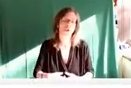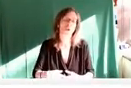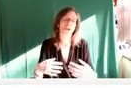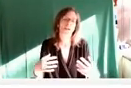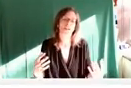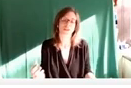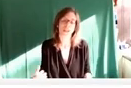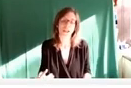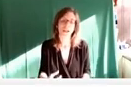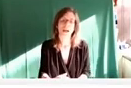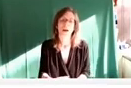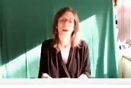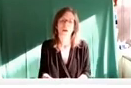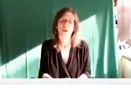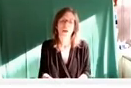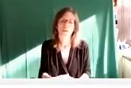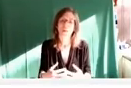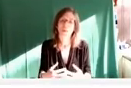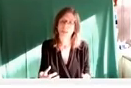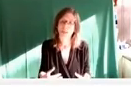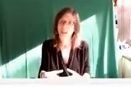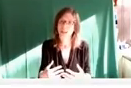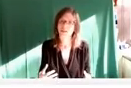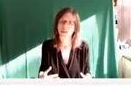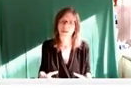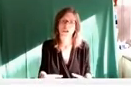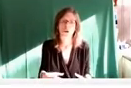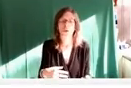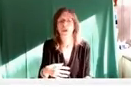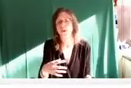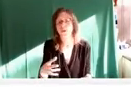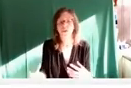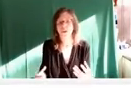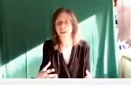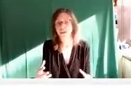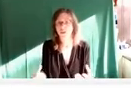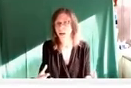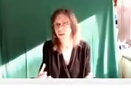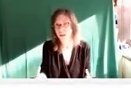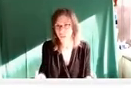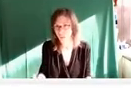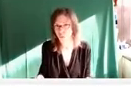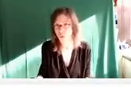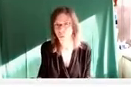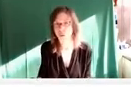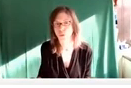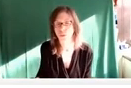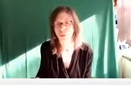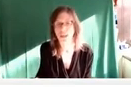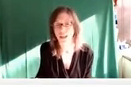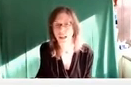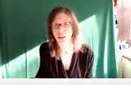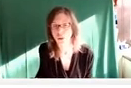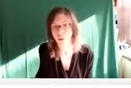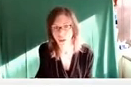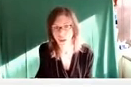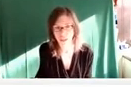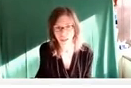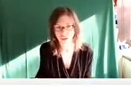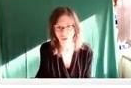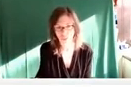a complexifié la problématique, les définitions, et on a défini différents types de reproductibilité et